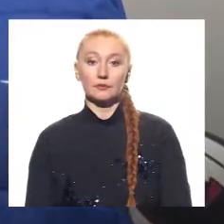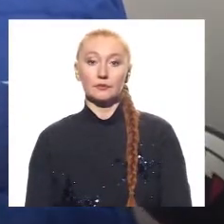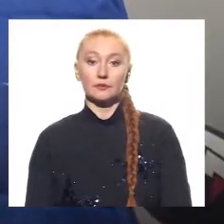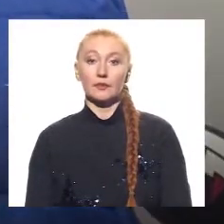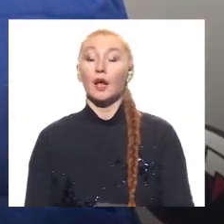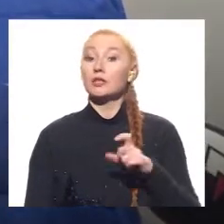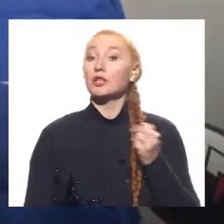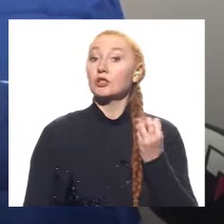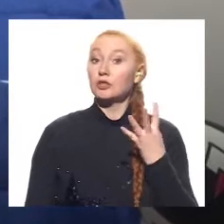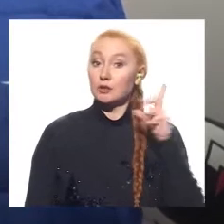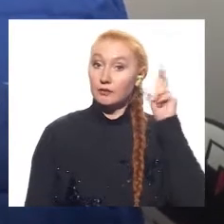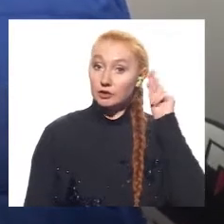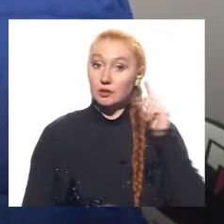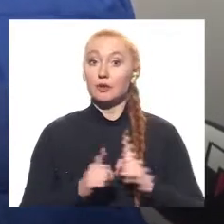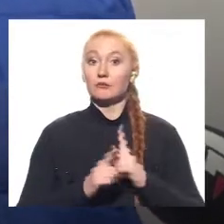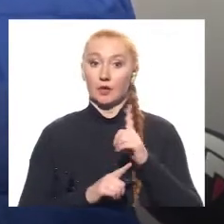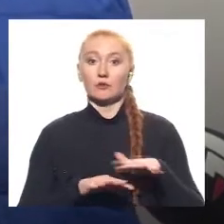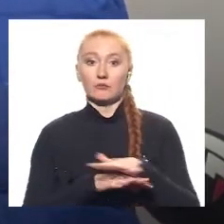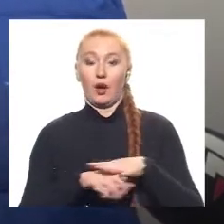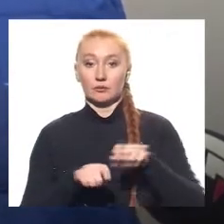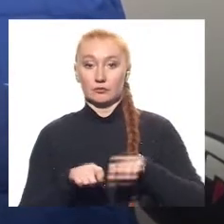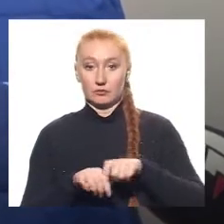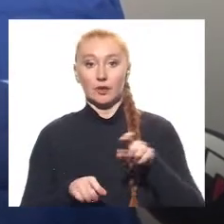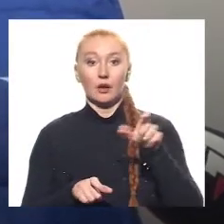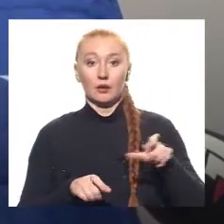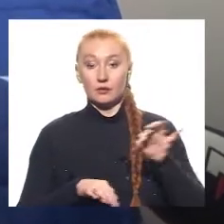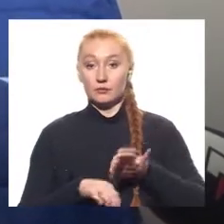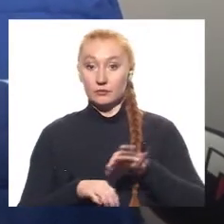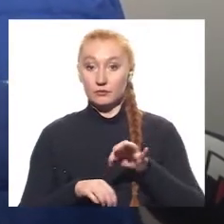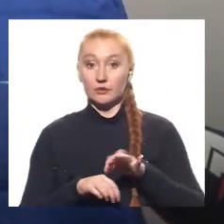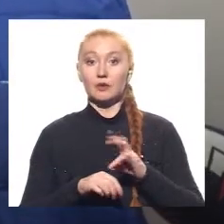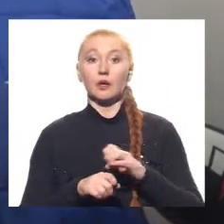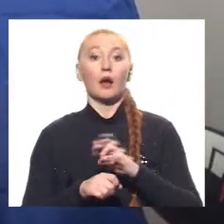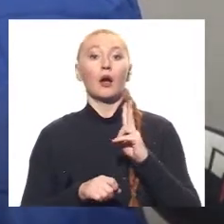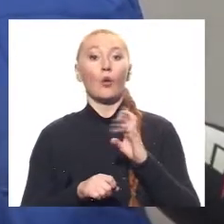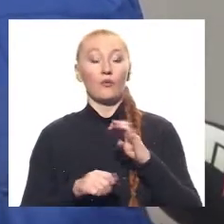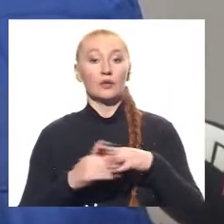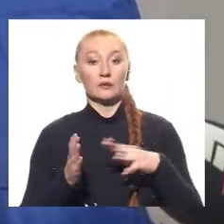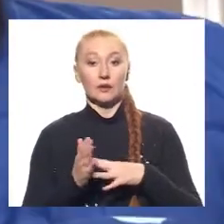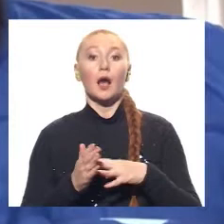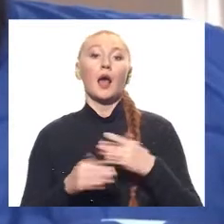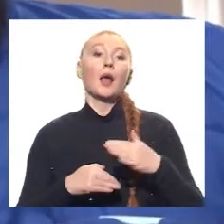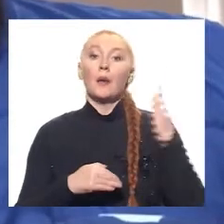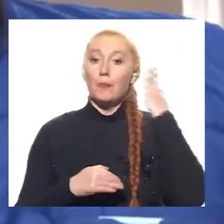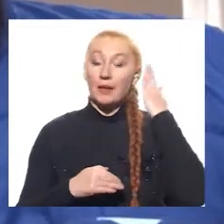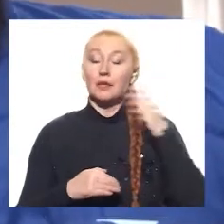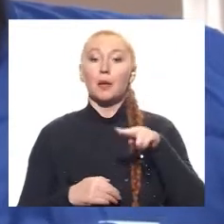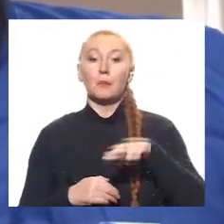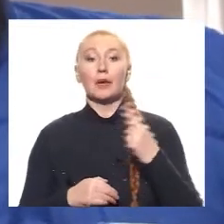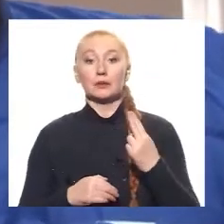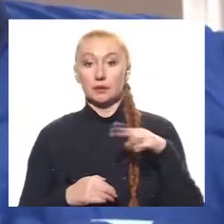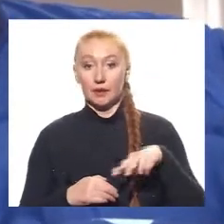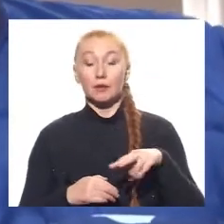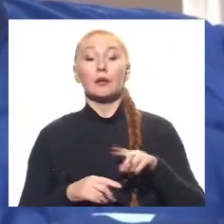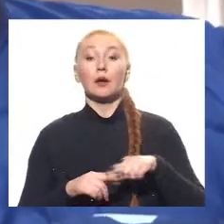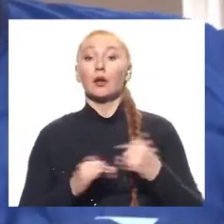З 14 числа ми почали масове тестування пацієнтів на ковід методом ПЦР. На сьогоднішній день до 100